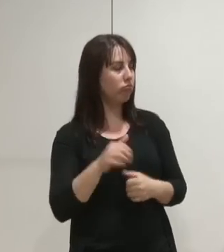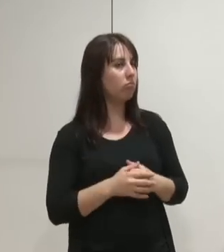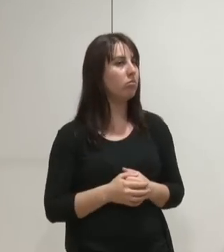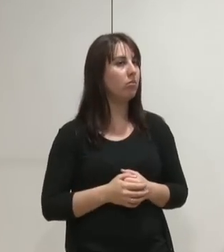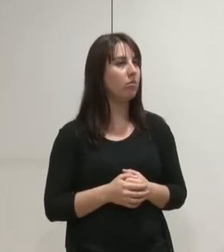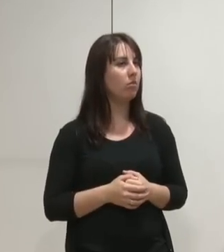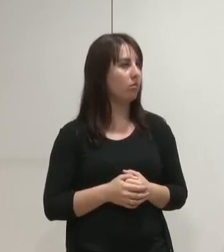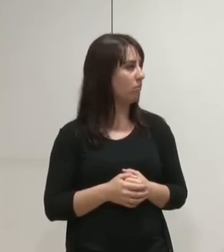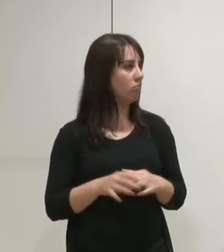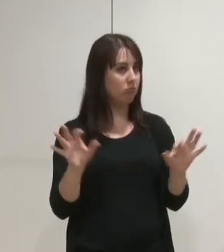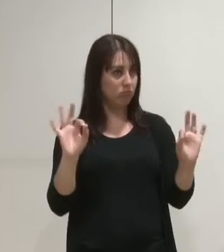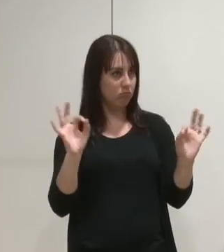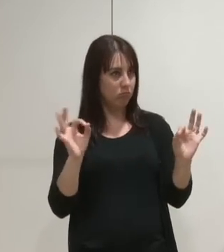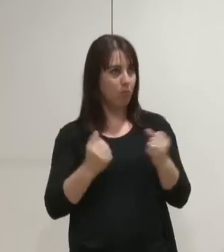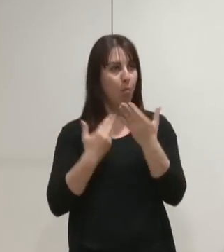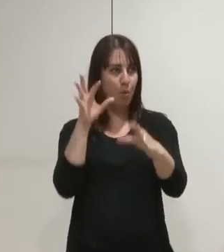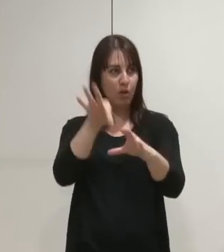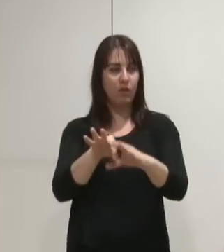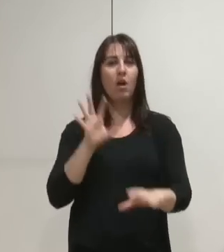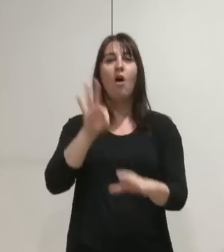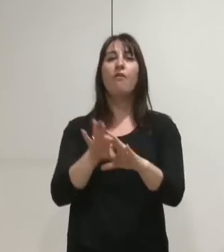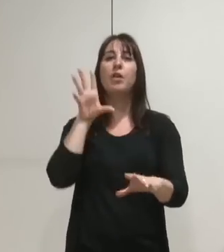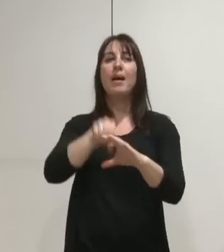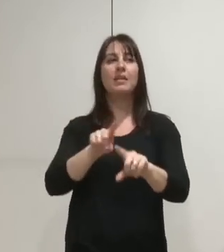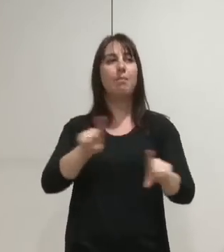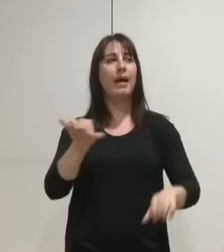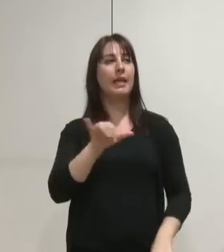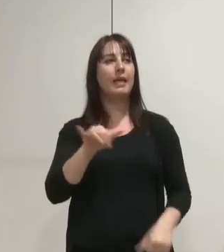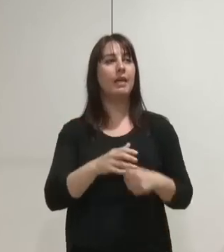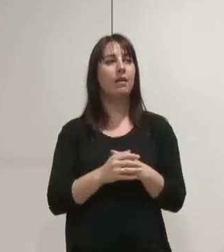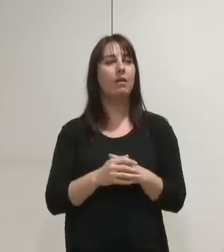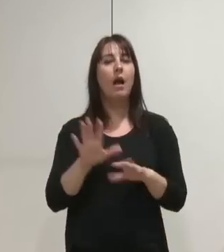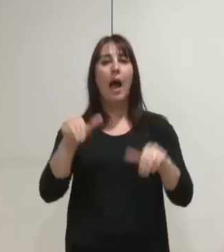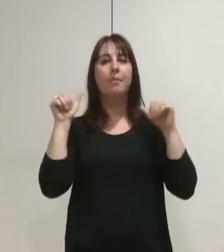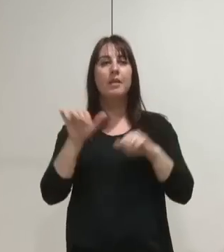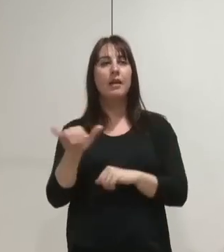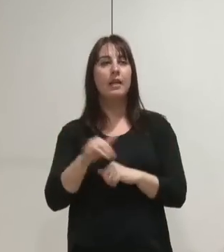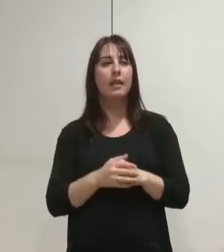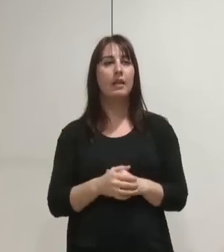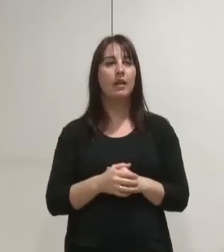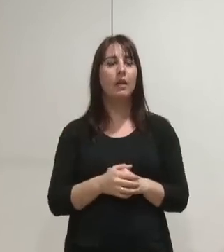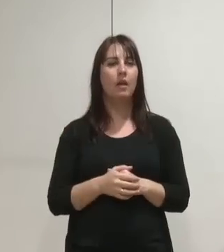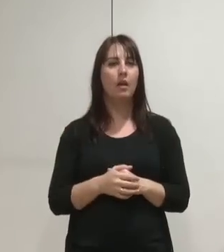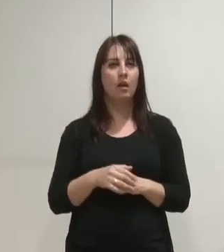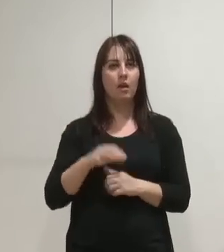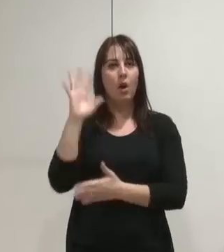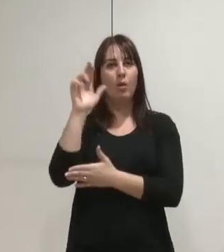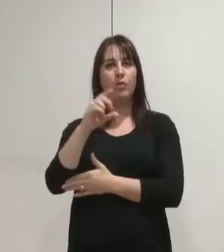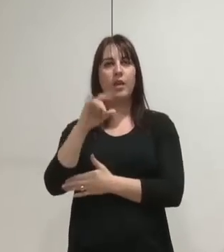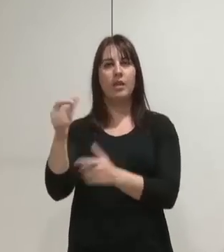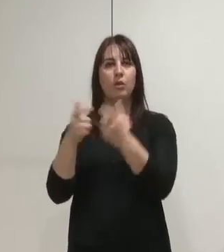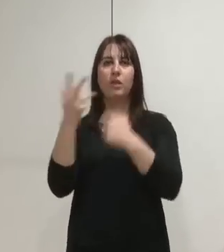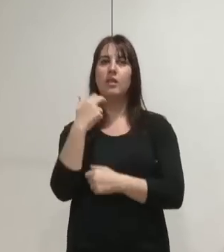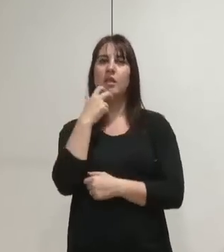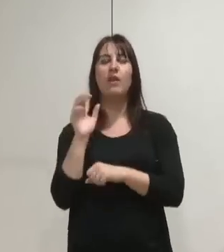intervention non je le mets au voix qui ne prend pas part au vote qui s'abstient UMP udi société